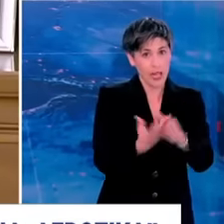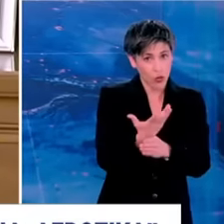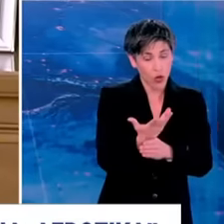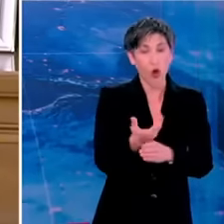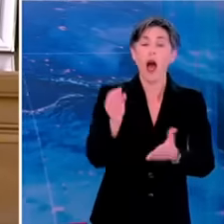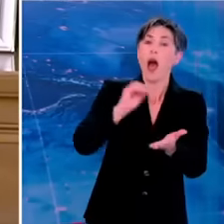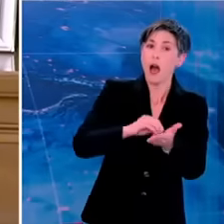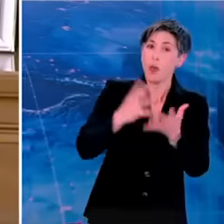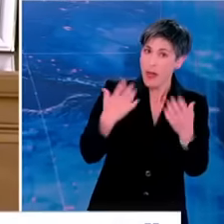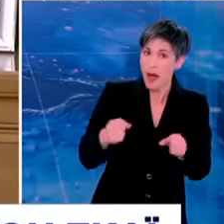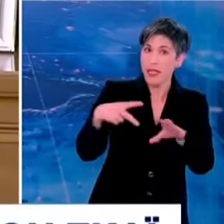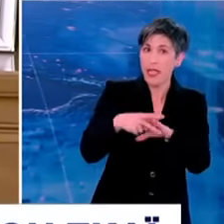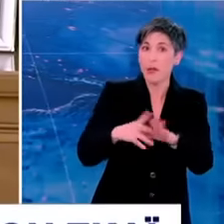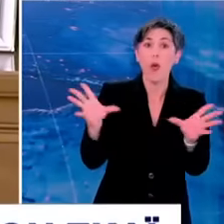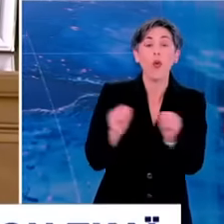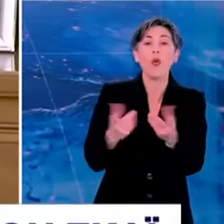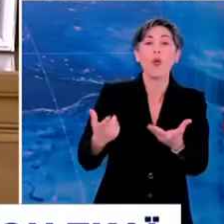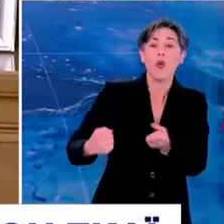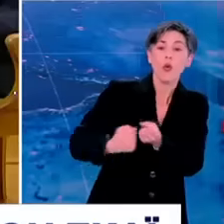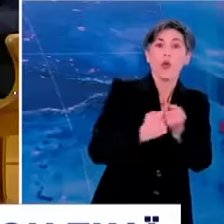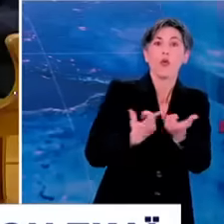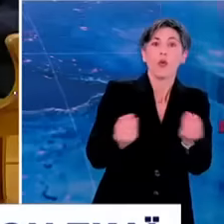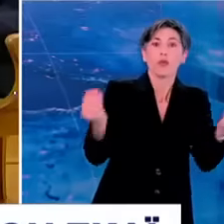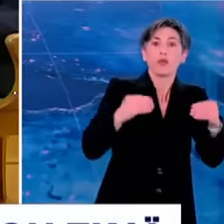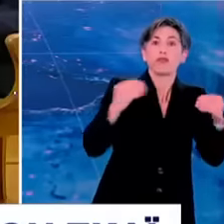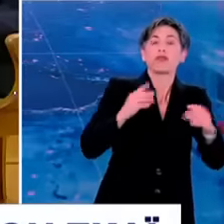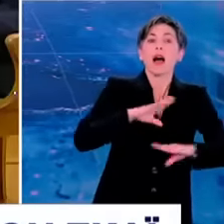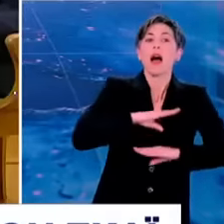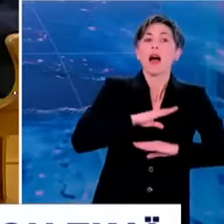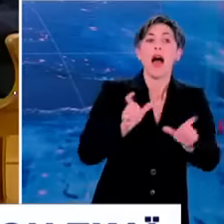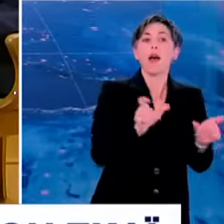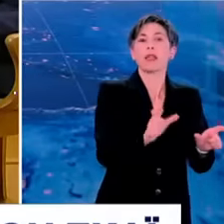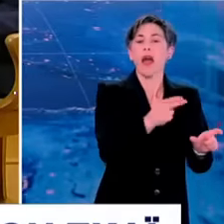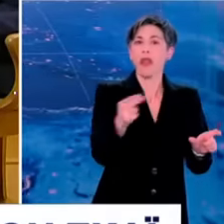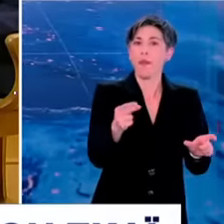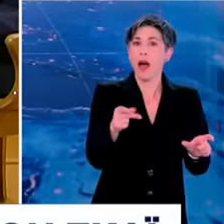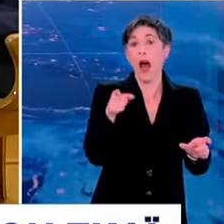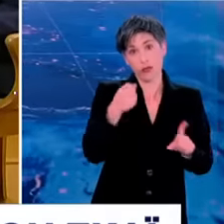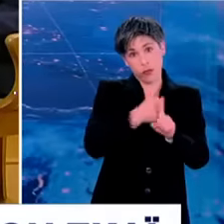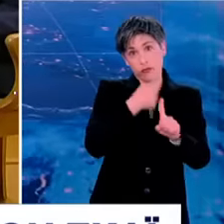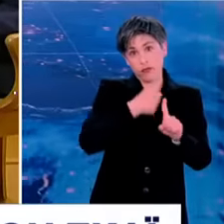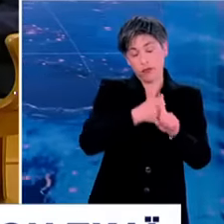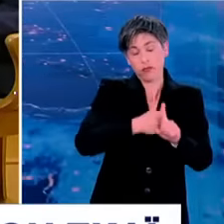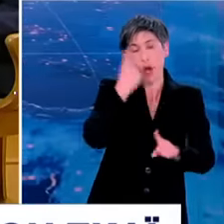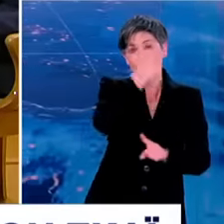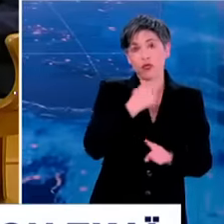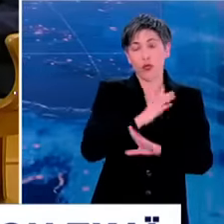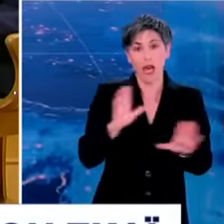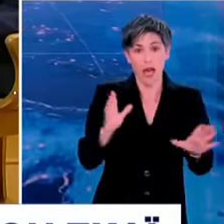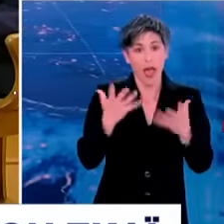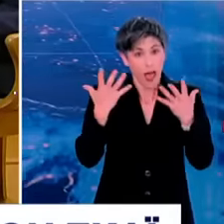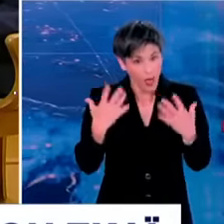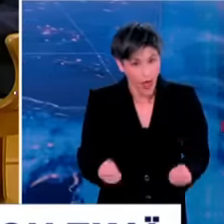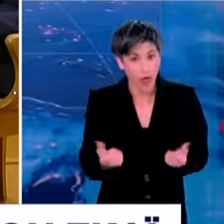οποίο προφανώς η Ελλάδα θα είναι πολύ μεγάλη ωφελημένη? Αγωνίζομαι προσωπικά γι' αυτό. Θα έχουμε παραπάνω ευελιξία στην κοινή αγροτική πολιτική? Ήδη πετύχαμε τα